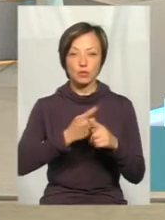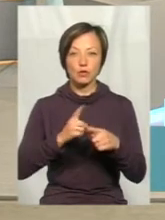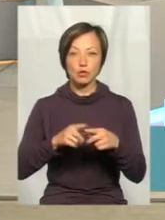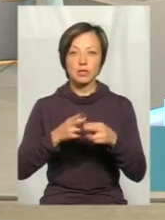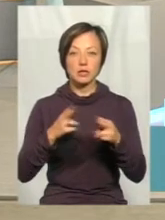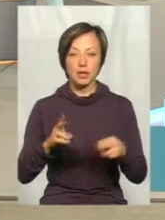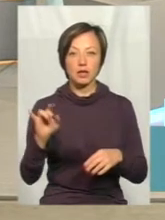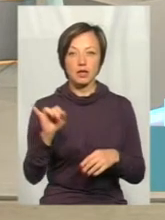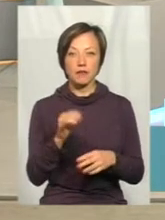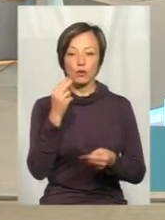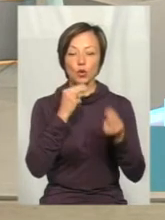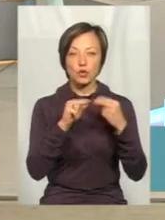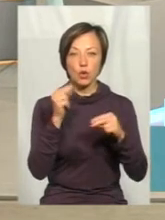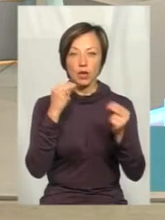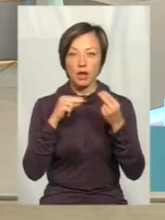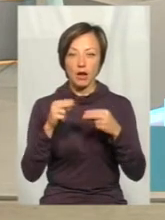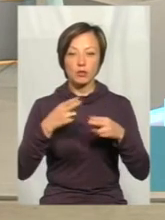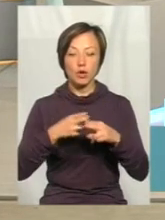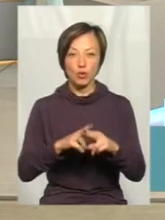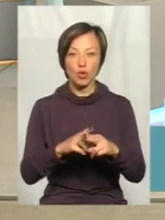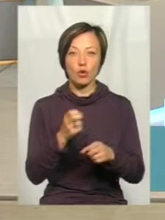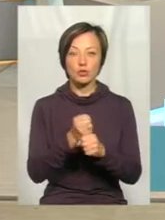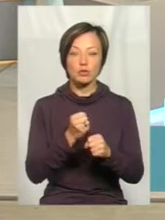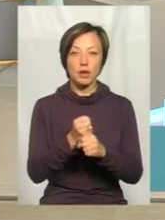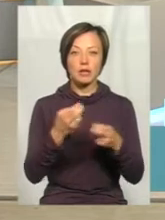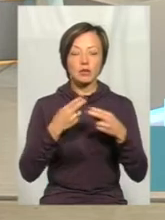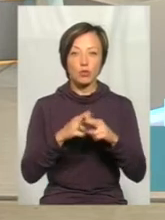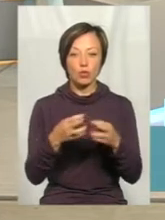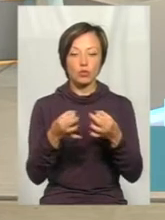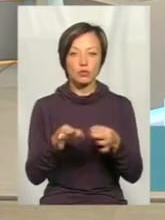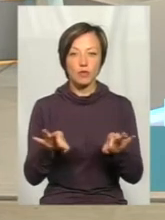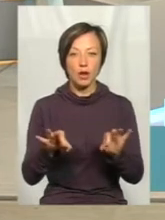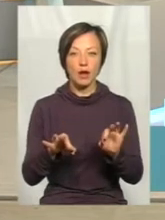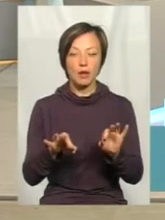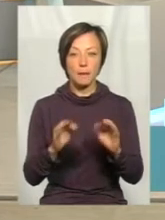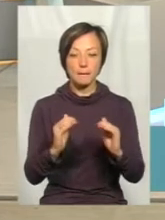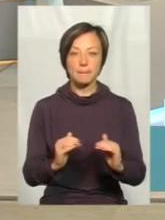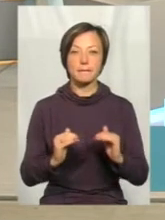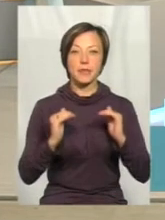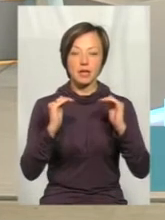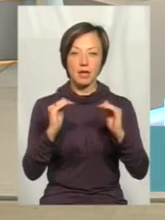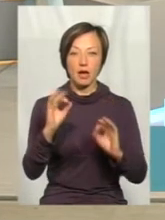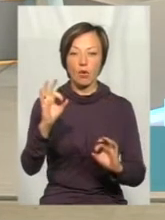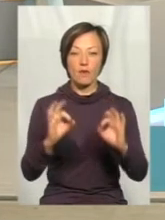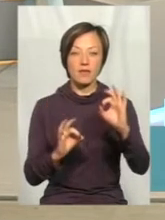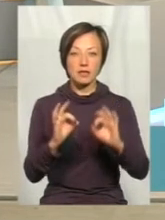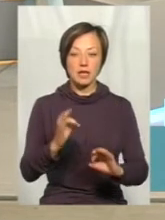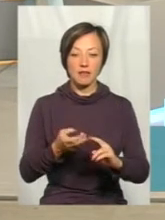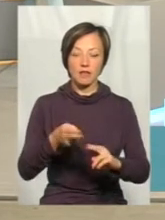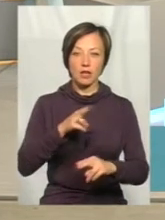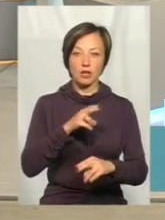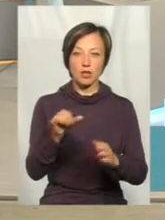станцію, а якби і вдосконалюємо технологію. Тобто розробляються технології, які дозволяють підняти коефіцієнт віддачі енергії